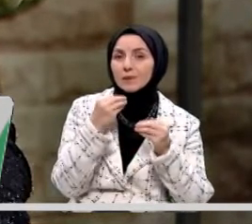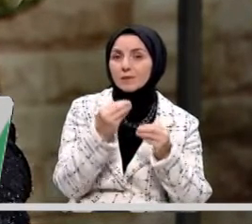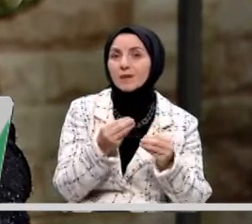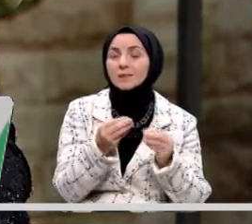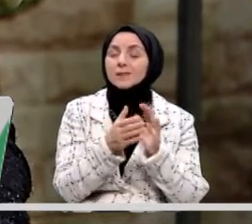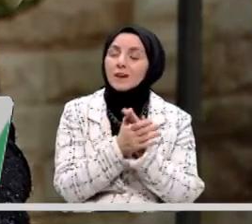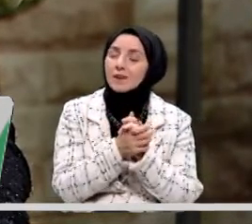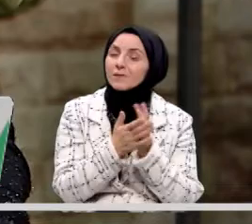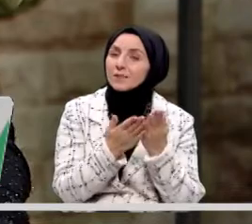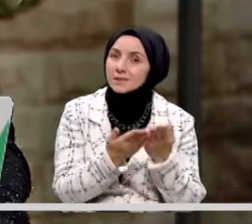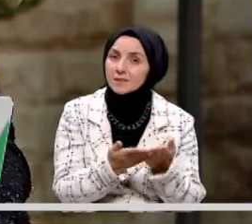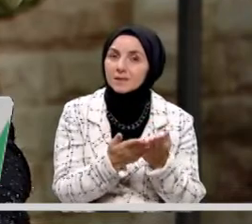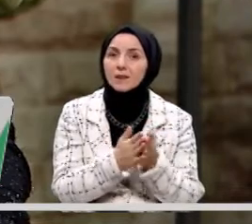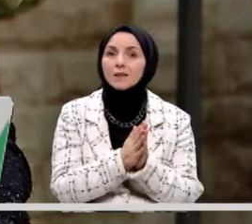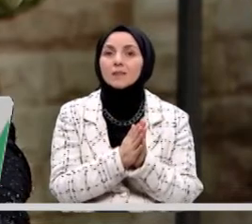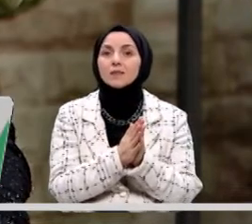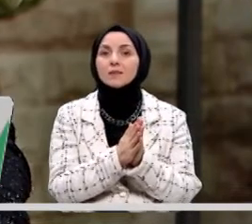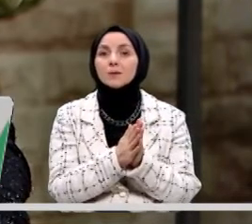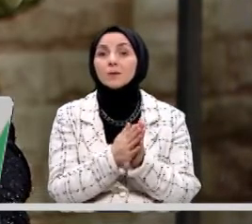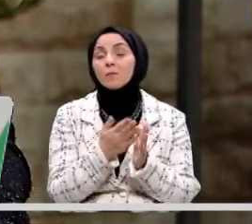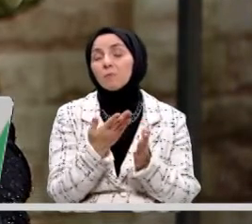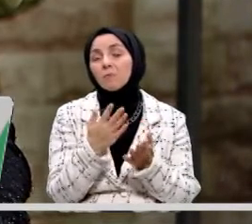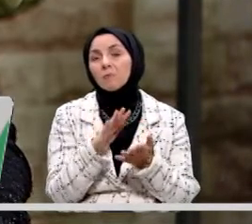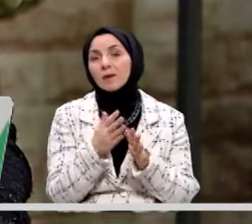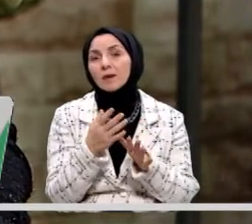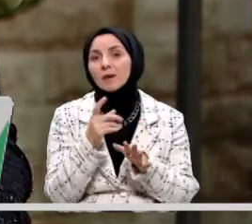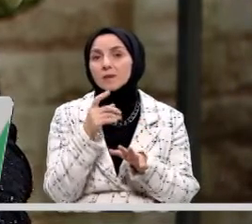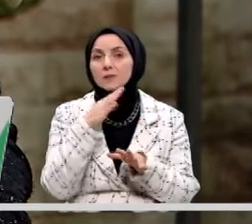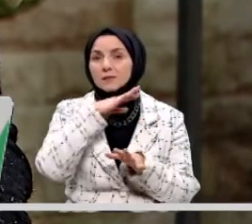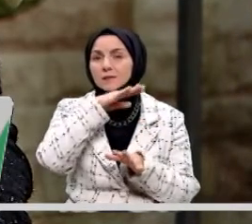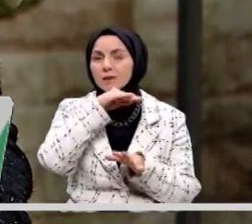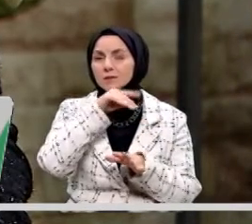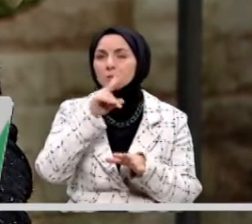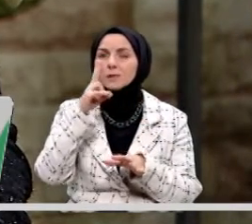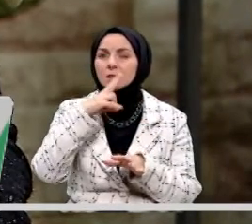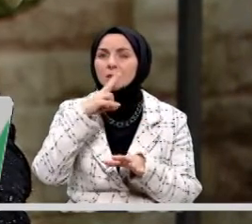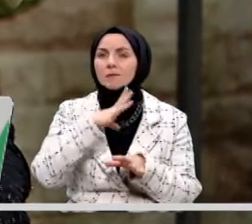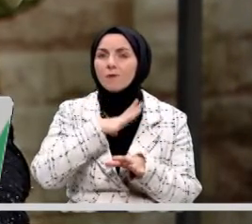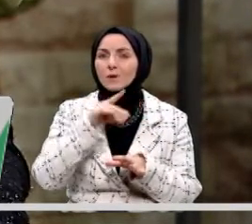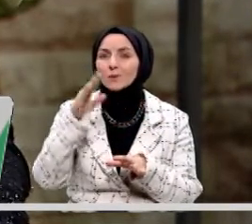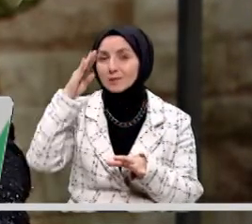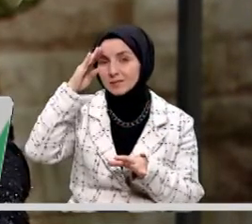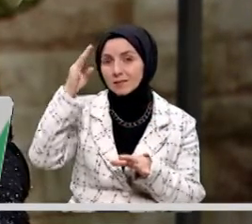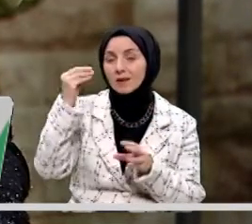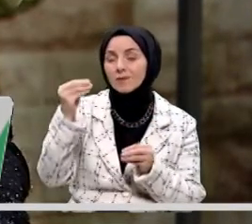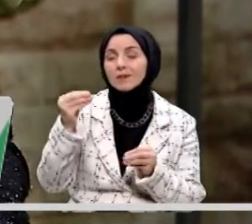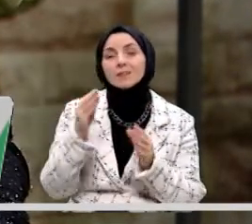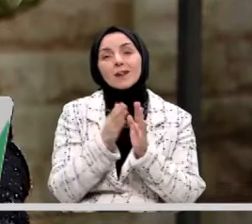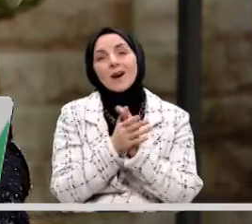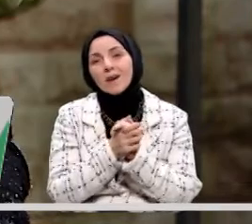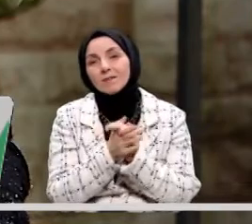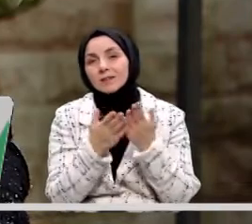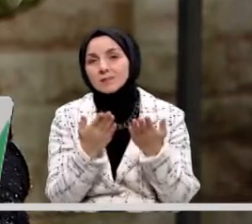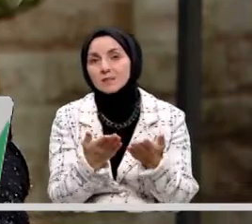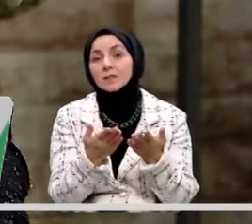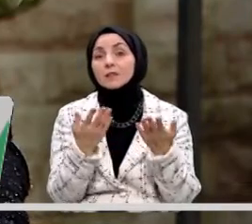ellerini yıkadın Aferin sana ya da yaşlı bittiğinde Selam verdin Aferin sana daha çok sosyal